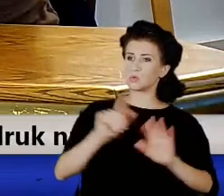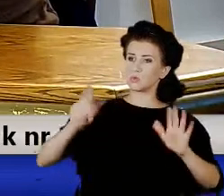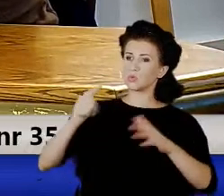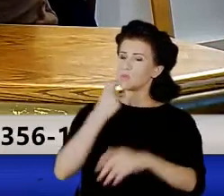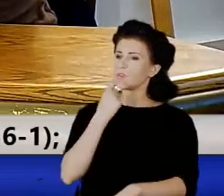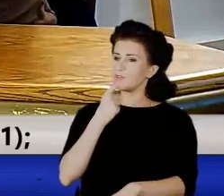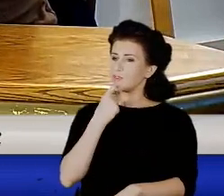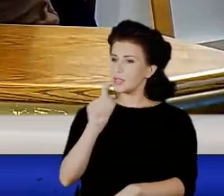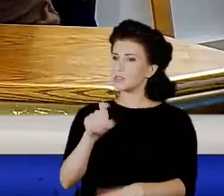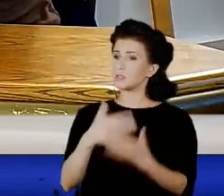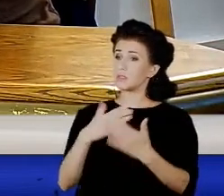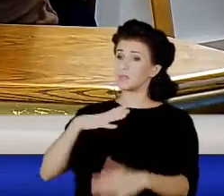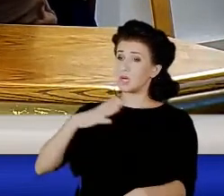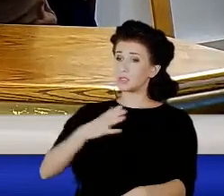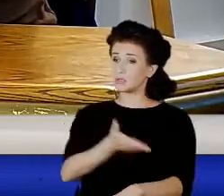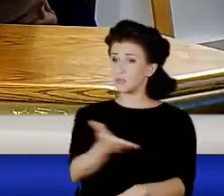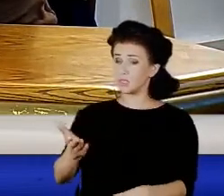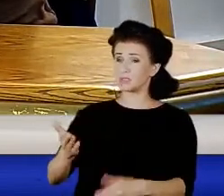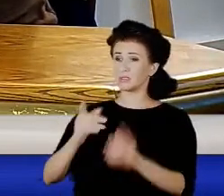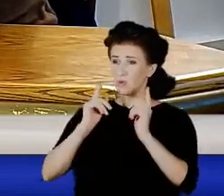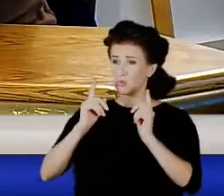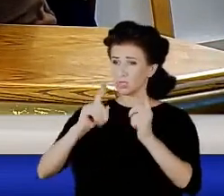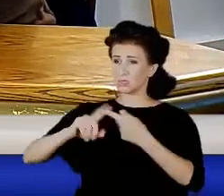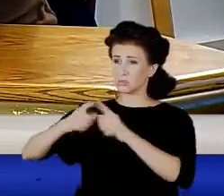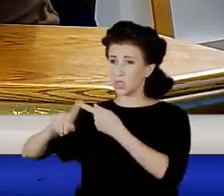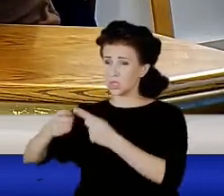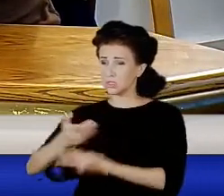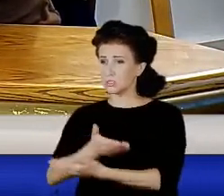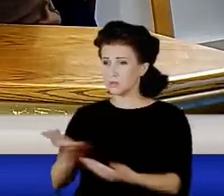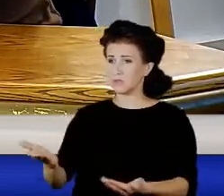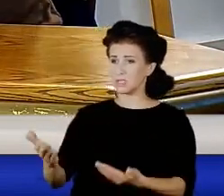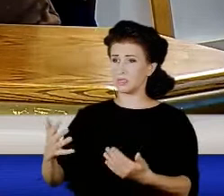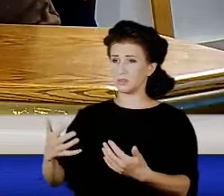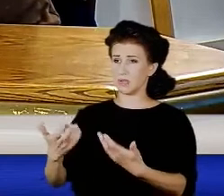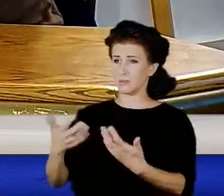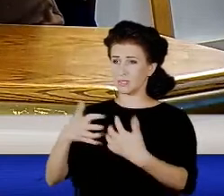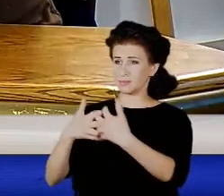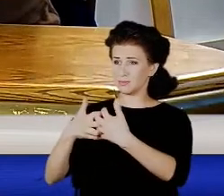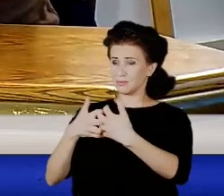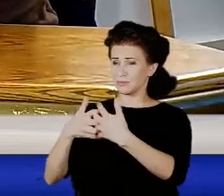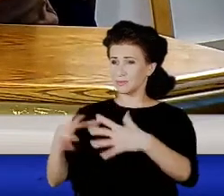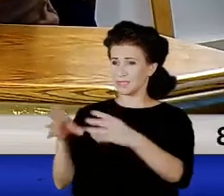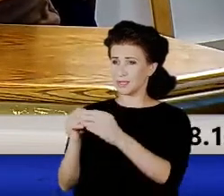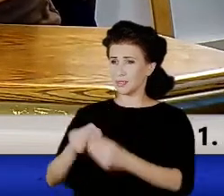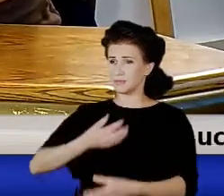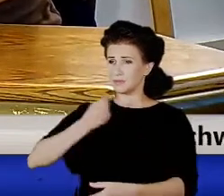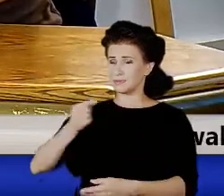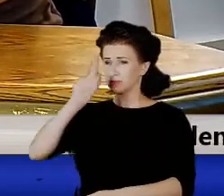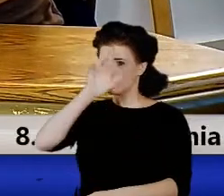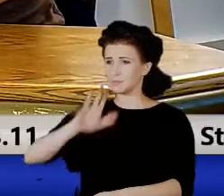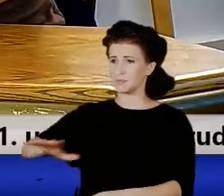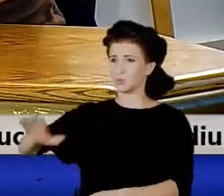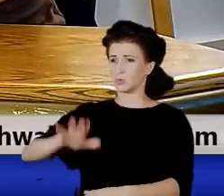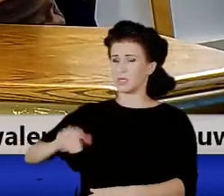warto, żebyście to zauważyli. Wy jesteście politykami. Macie być emanacją nastrojów społecznych, a nie emanacją swojego patrona politycznego i jego